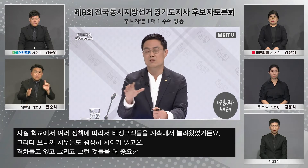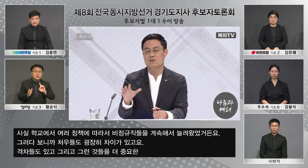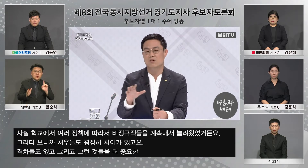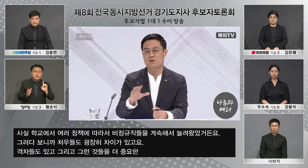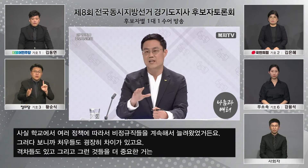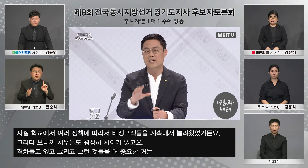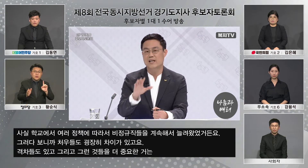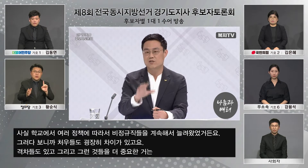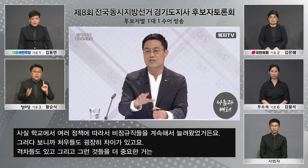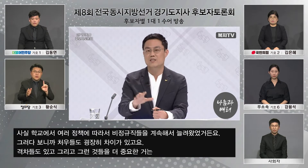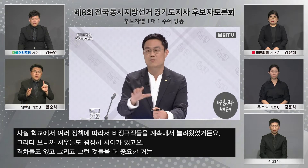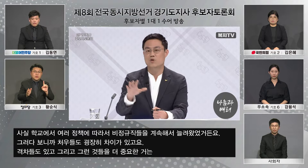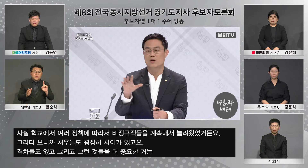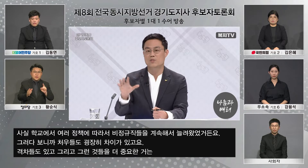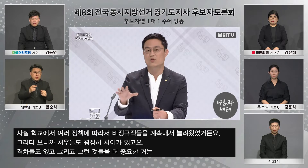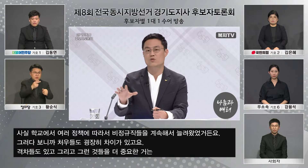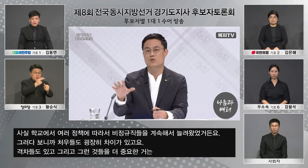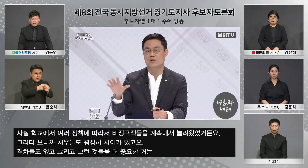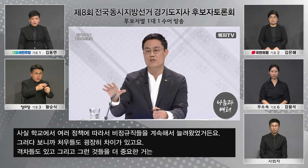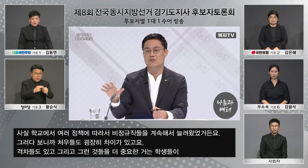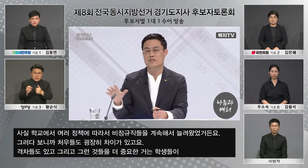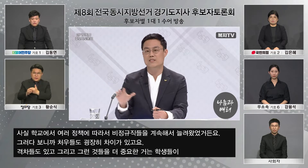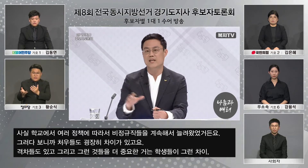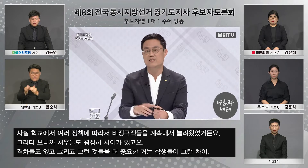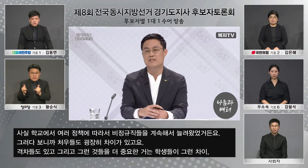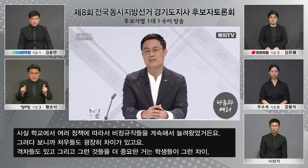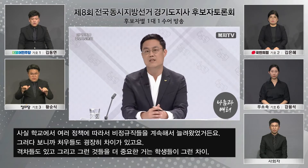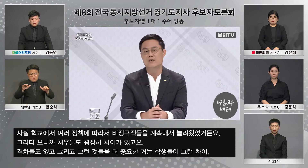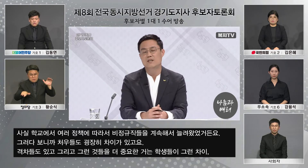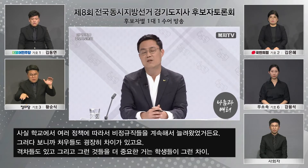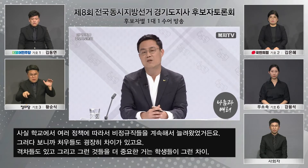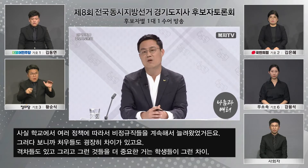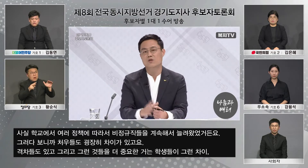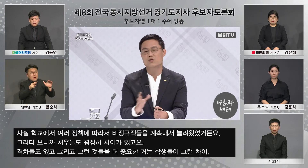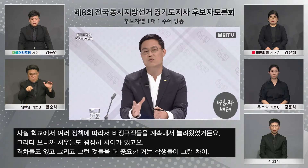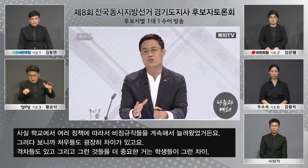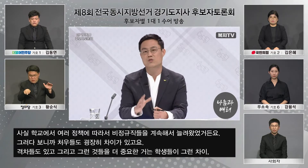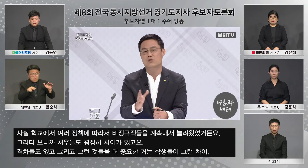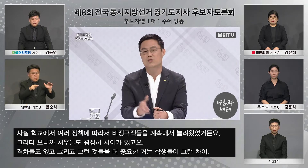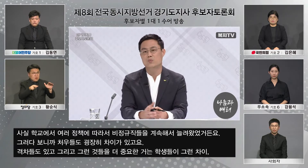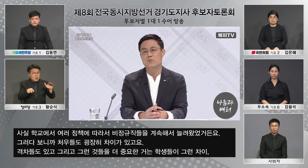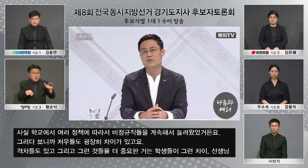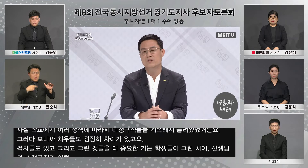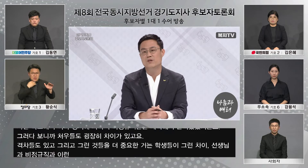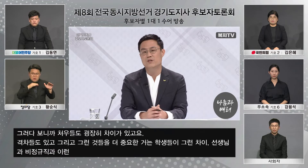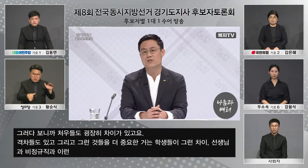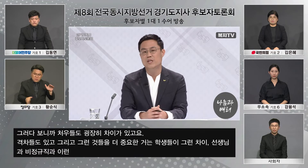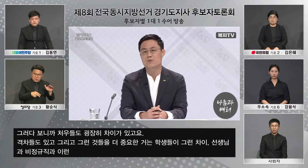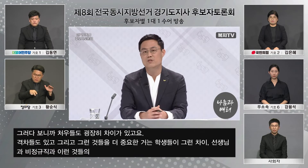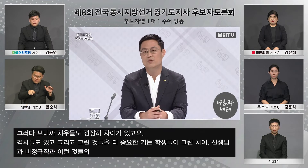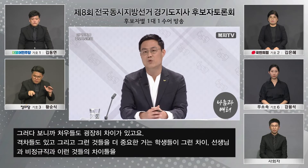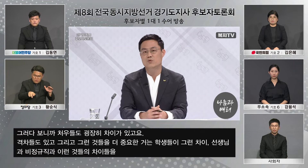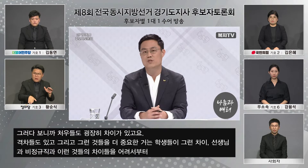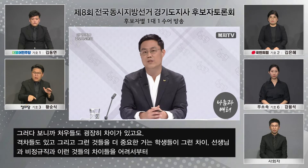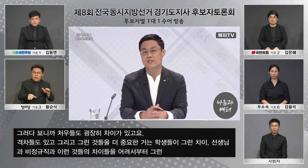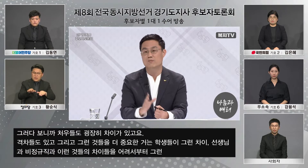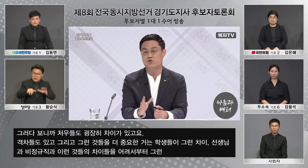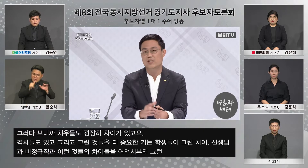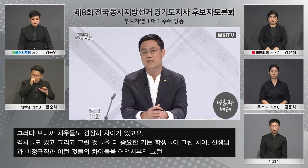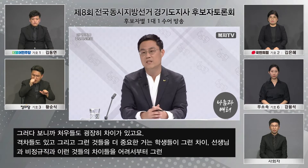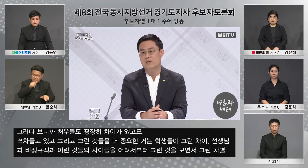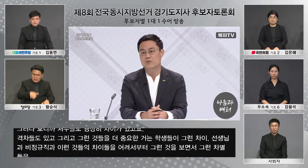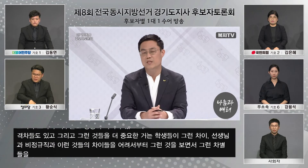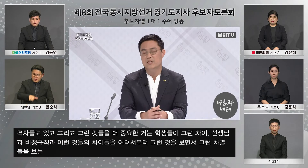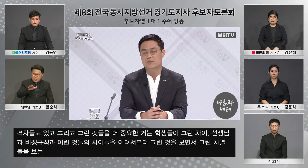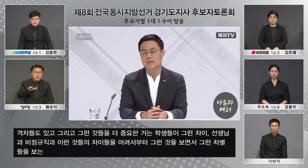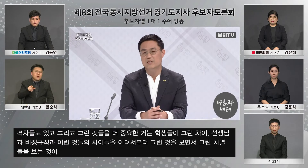그런 차이, 선생님과 비정규직과 이런 것들의 차이들을 어려서부터 그런 것들을 보면서 그런 차별들을 보는 것이 굉장히